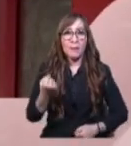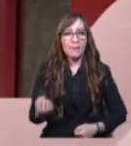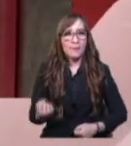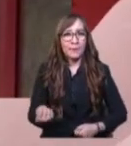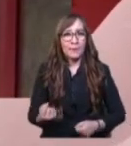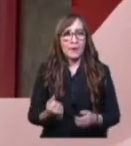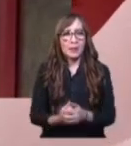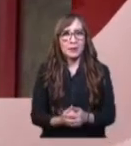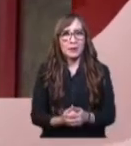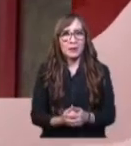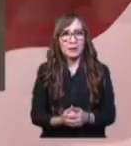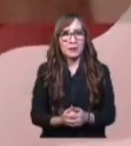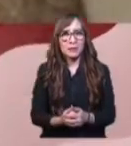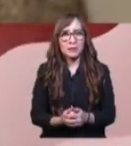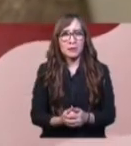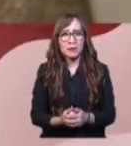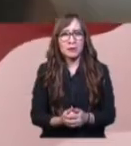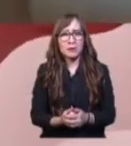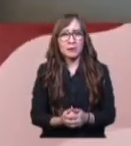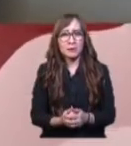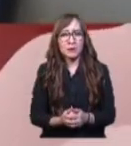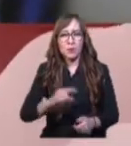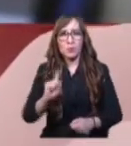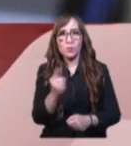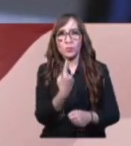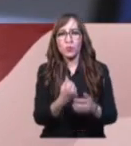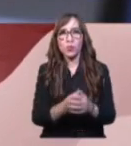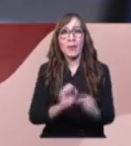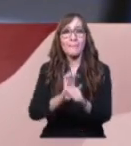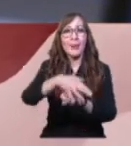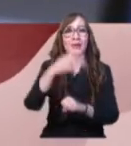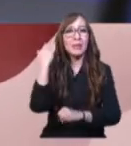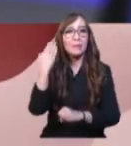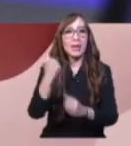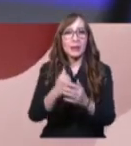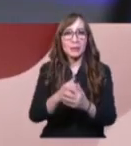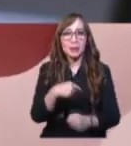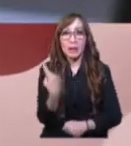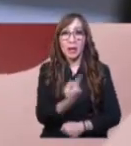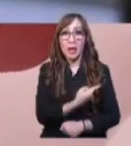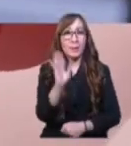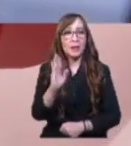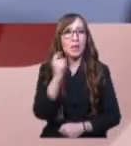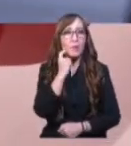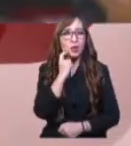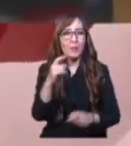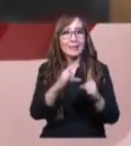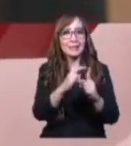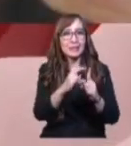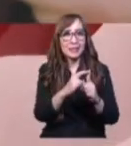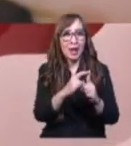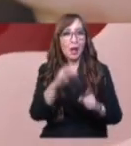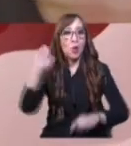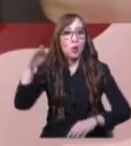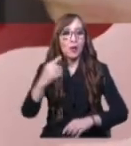atau marketplace ini, itu pun baru pas pandemi kemarin. Jadi kalau nggak ada pandemi, kami tidak mencoba hal digital tersebut